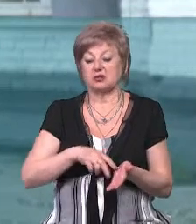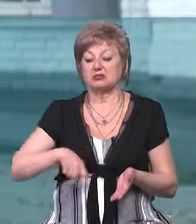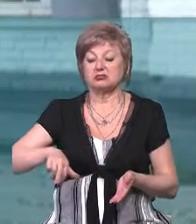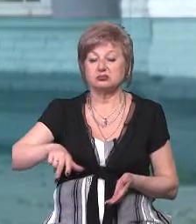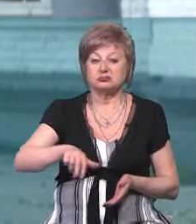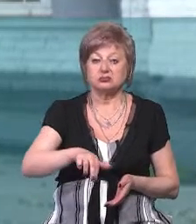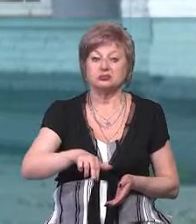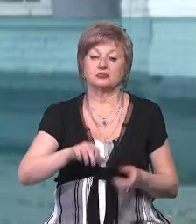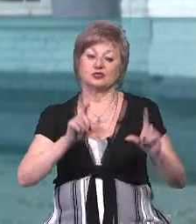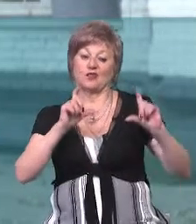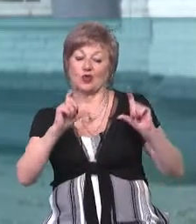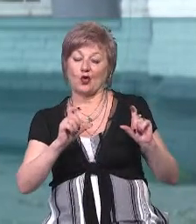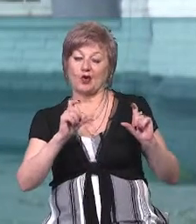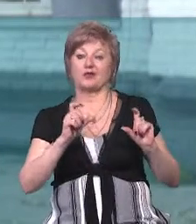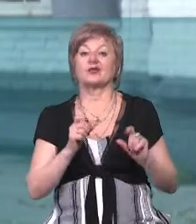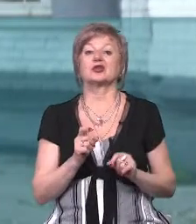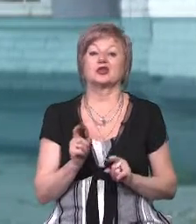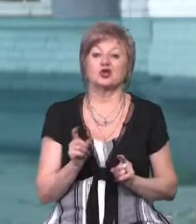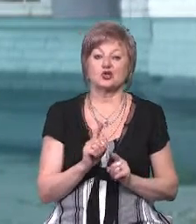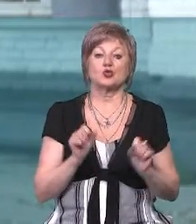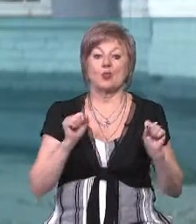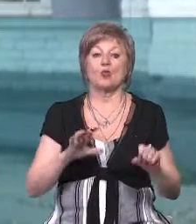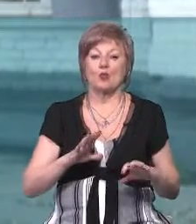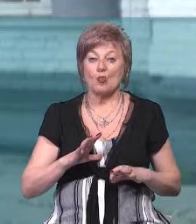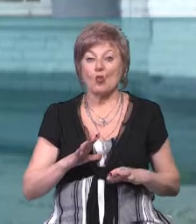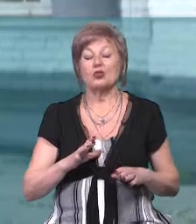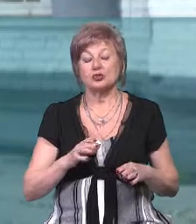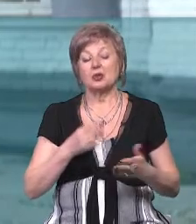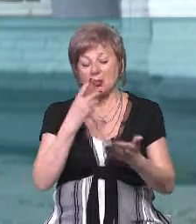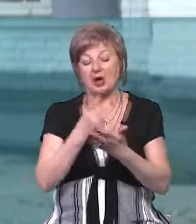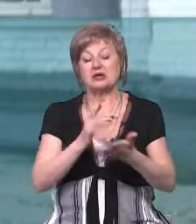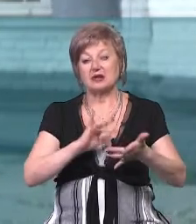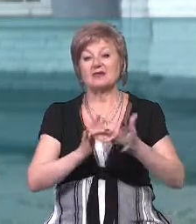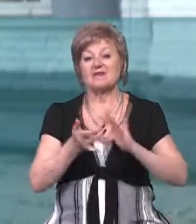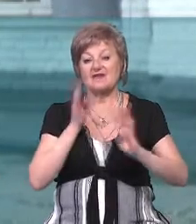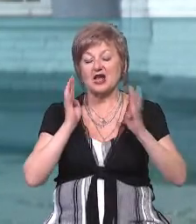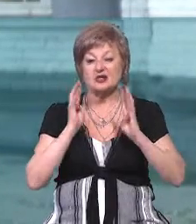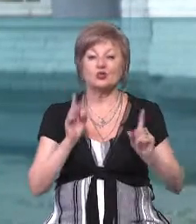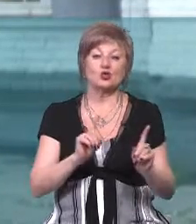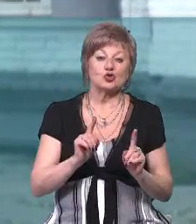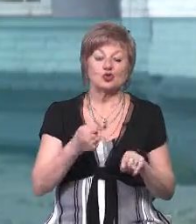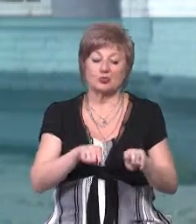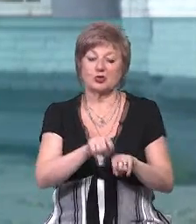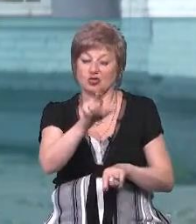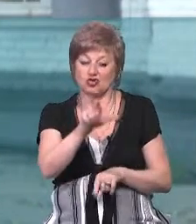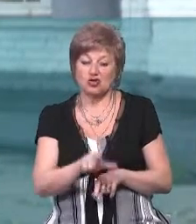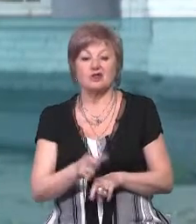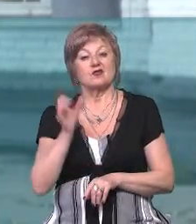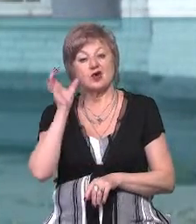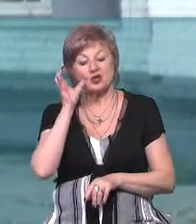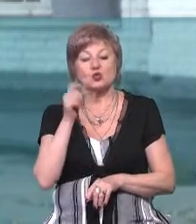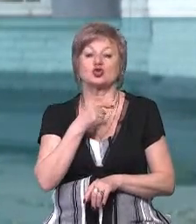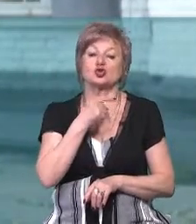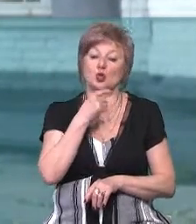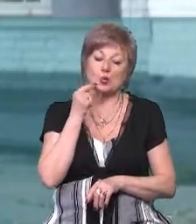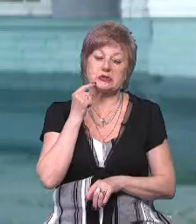його сфотографувати, щоб можна було виклисти в мережу, що от така-та людина слухає російські